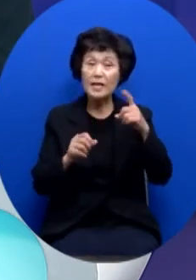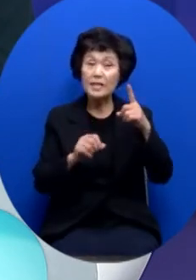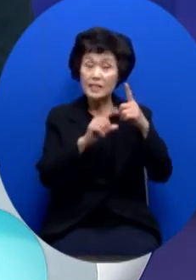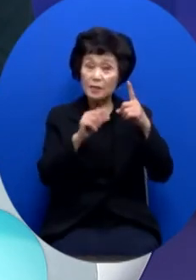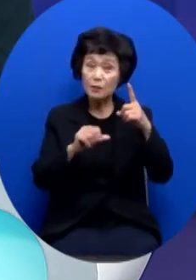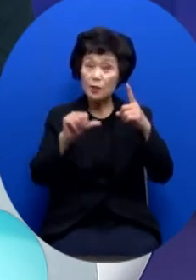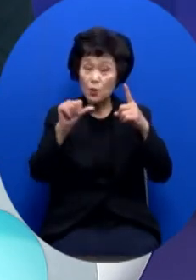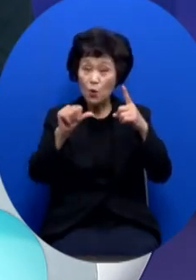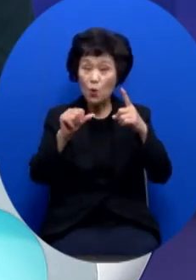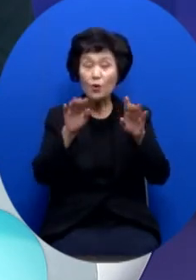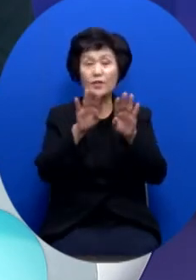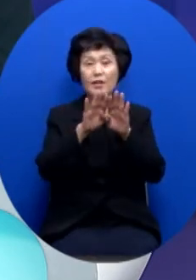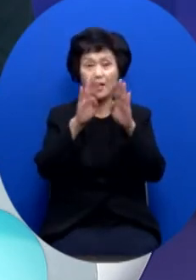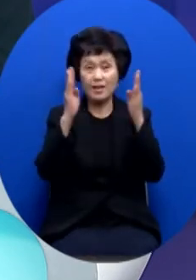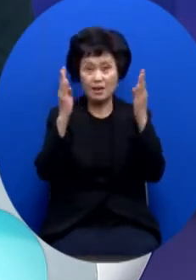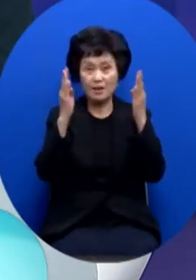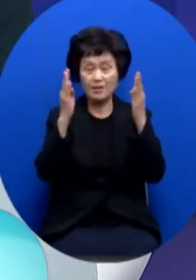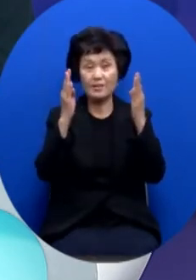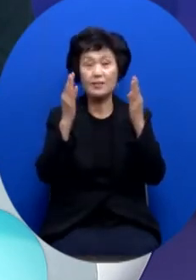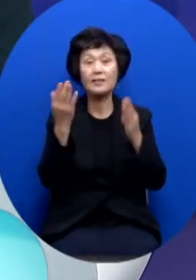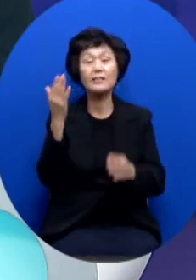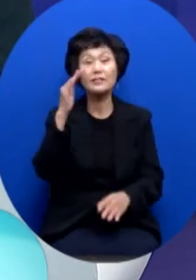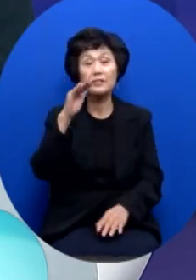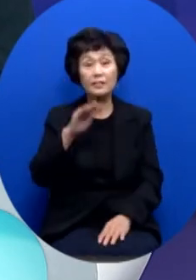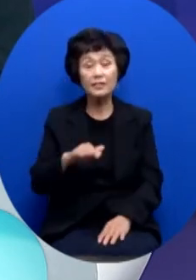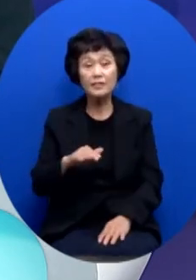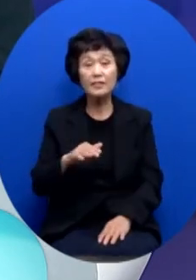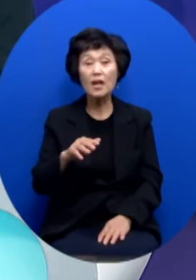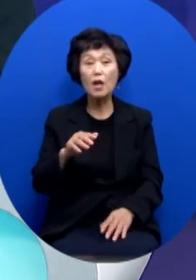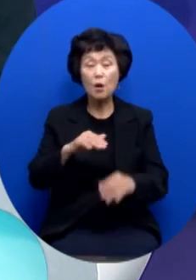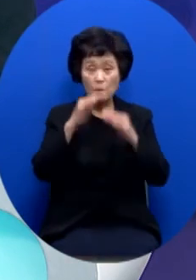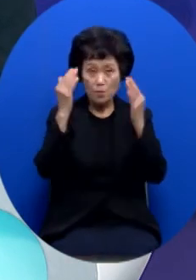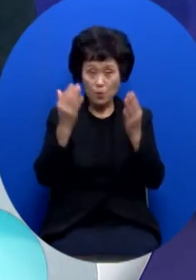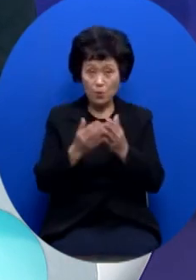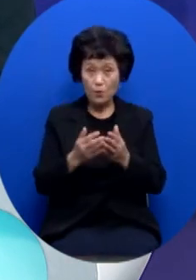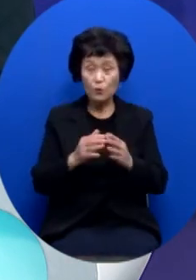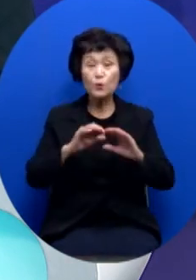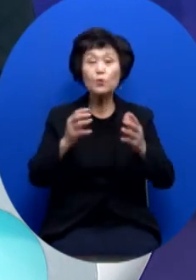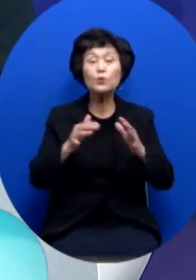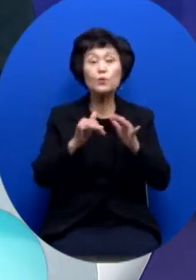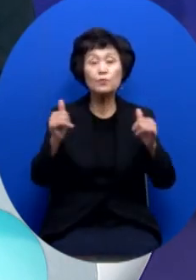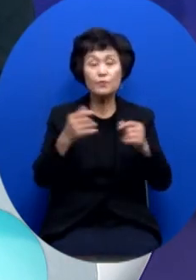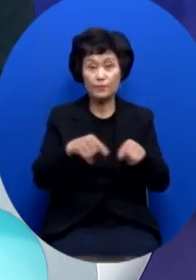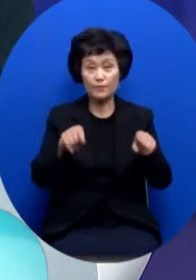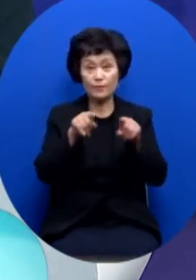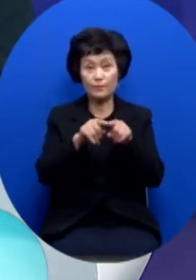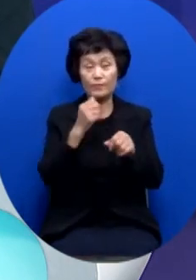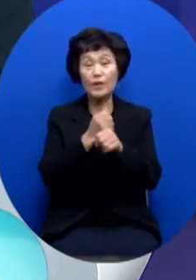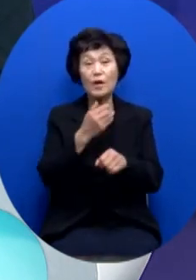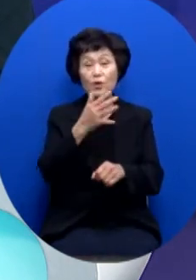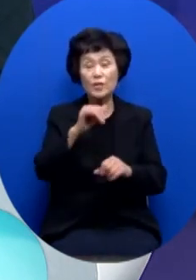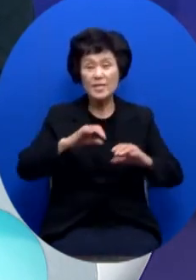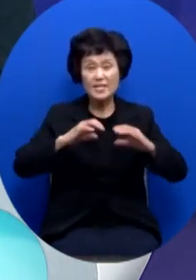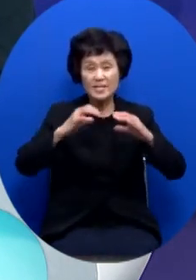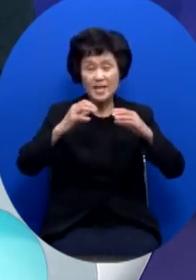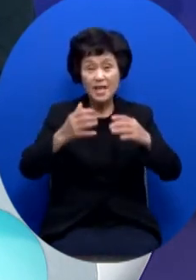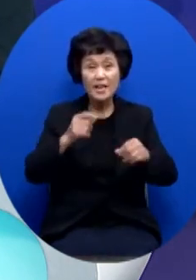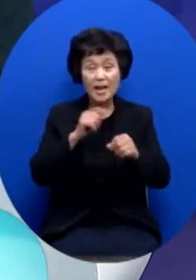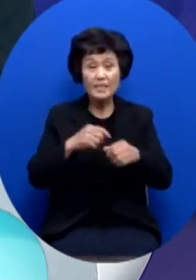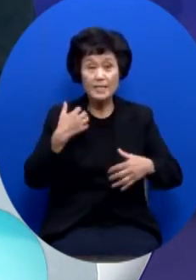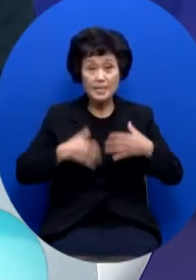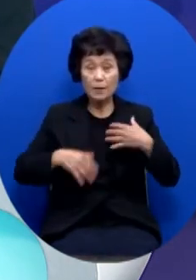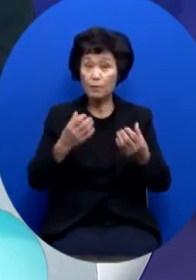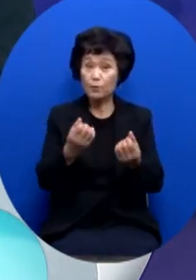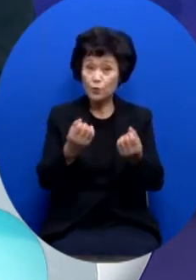광화문 근처에서 이제 열리게 되는데 네. 전 국민이 함께할 수 있는 건강하고도 또 세계적인 축제를